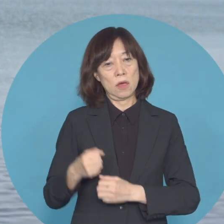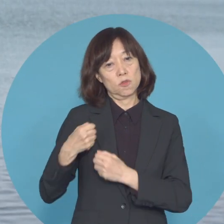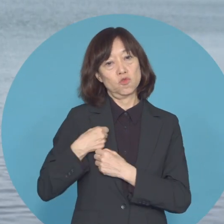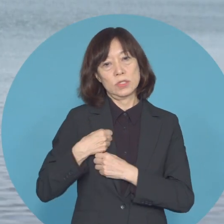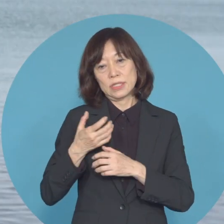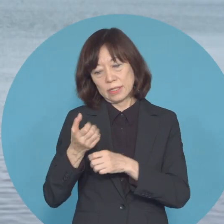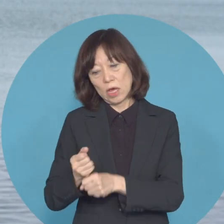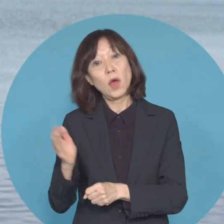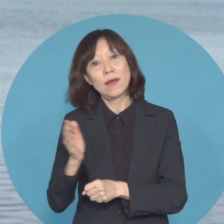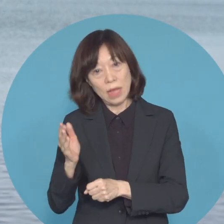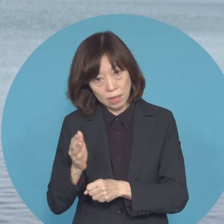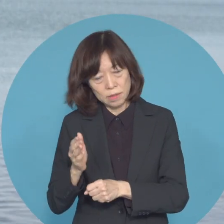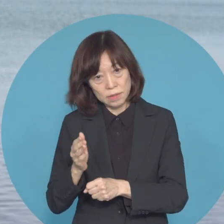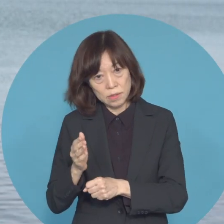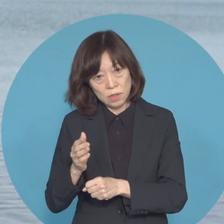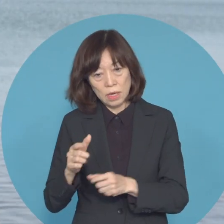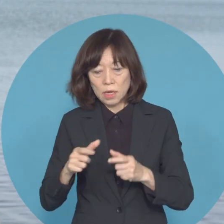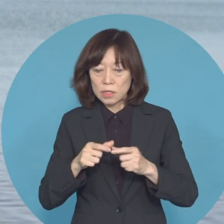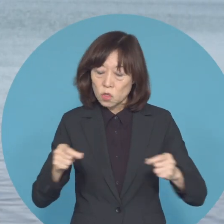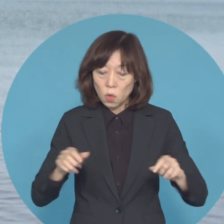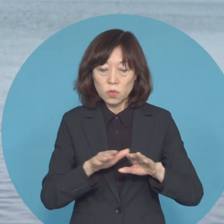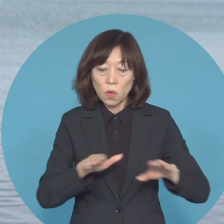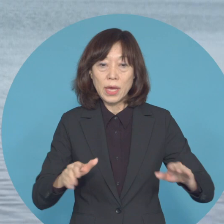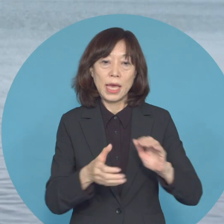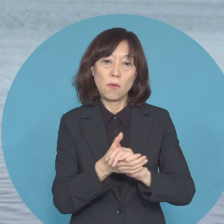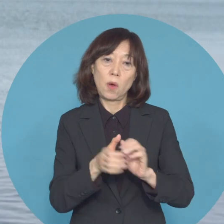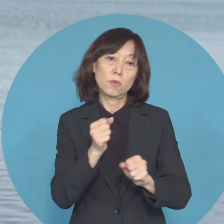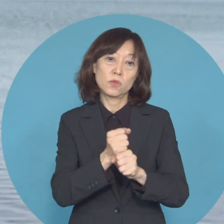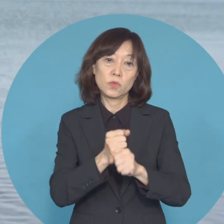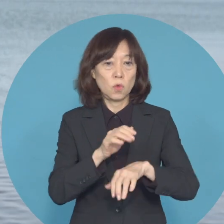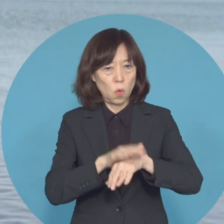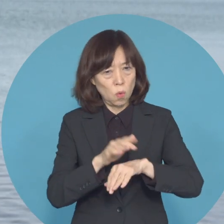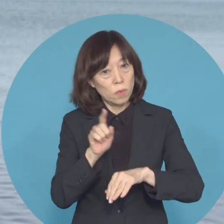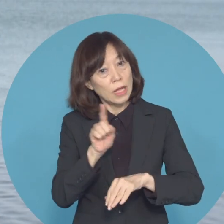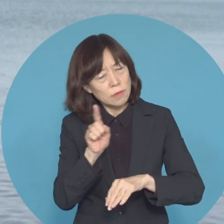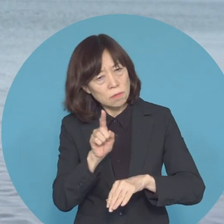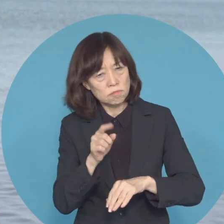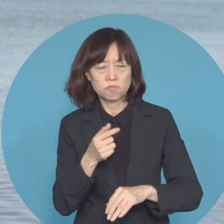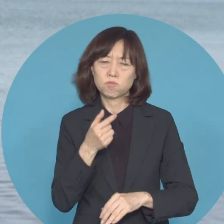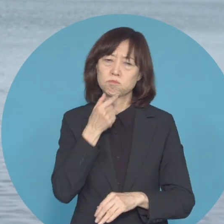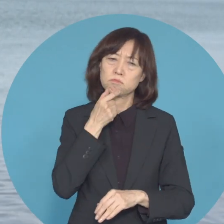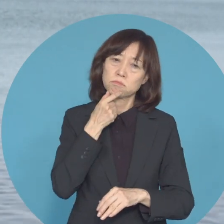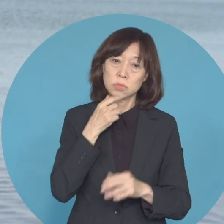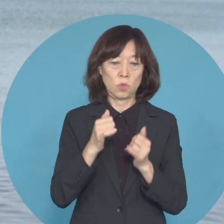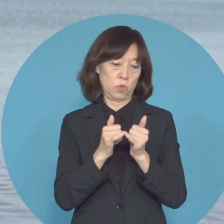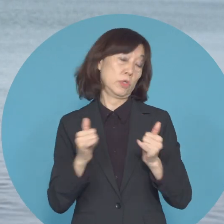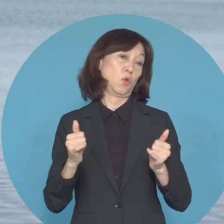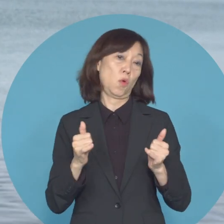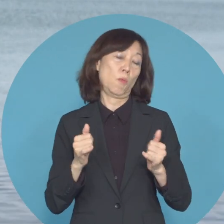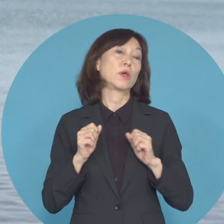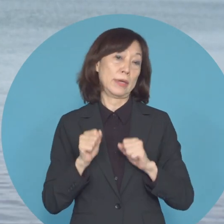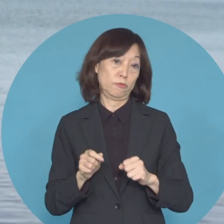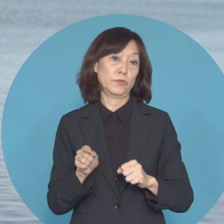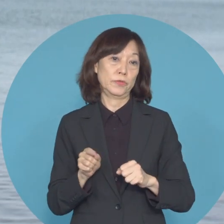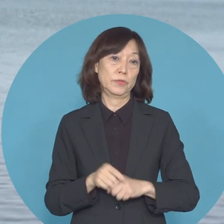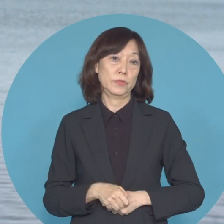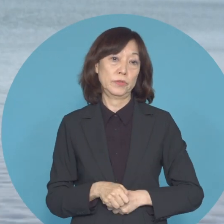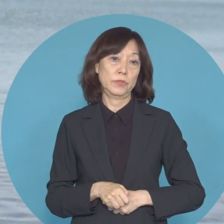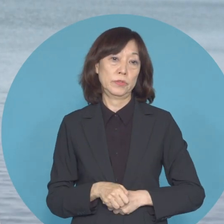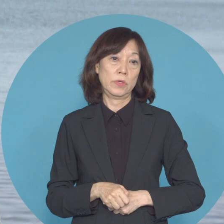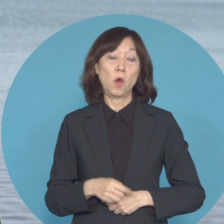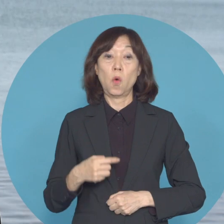軍事に頼らずに、どのように日本の平和を作るのか、疑問をお持ちの方もいらっしゃると思